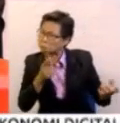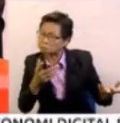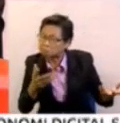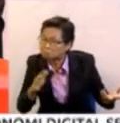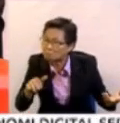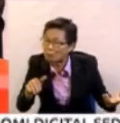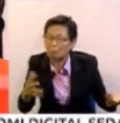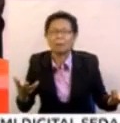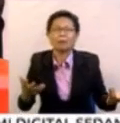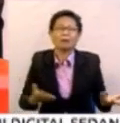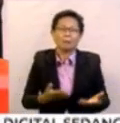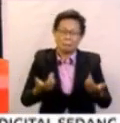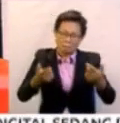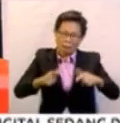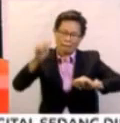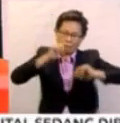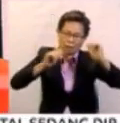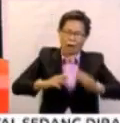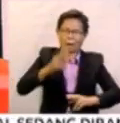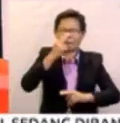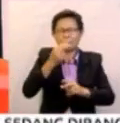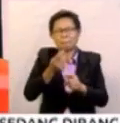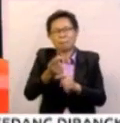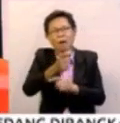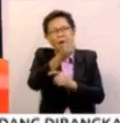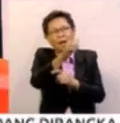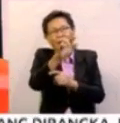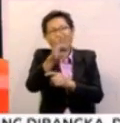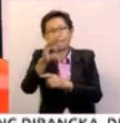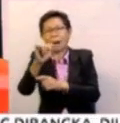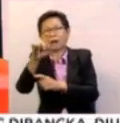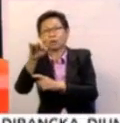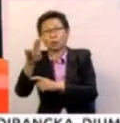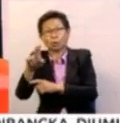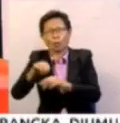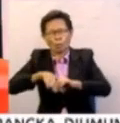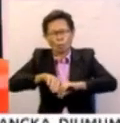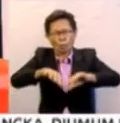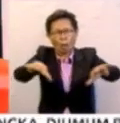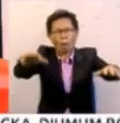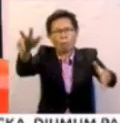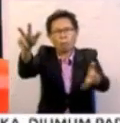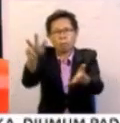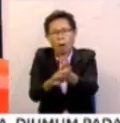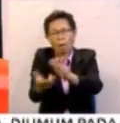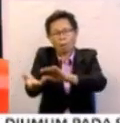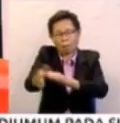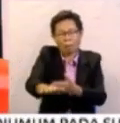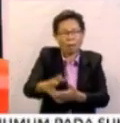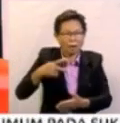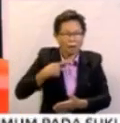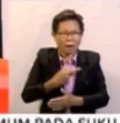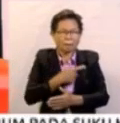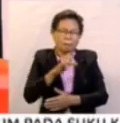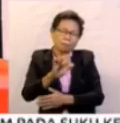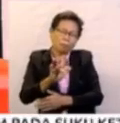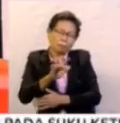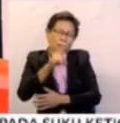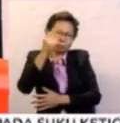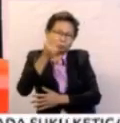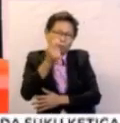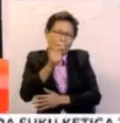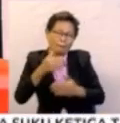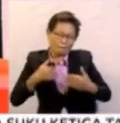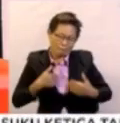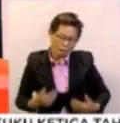yang berlaku kepada pelakon, pelawat dan pengarah AR Badul yang mana tular kisah kematiannya. Ya, kami bersimpati kepada tuan